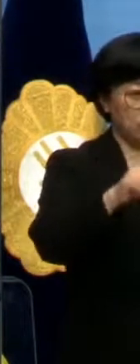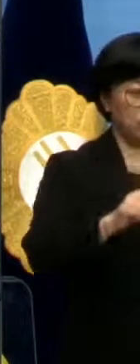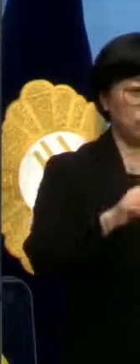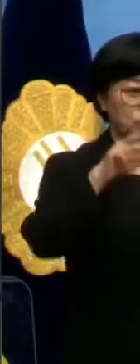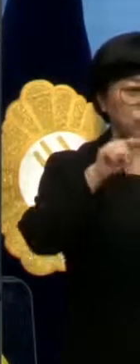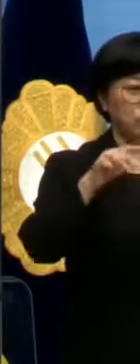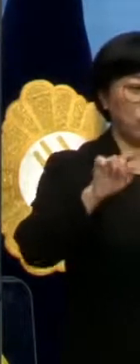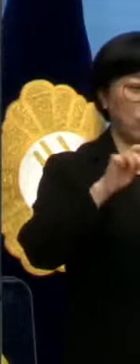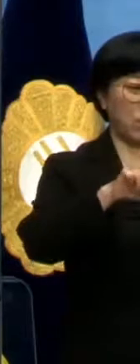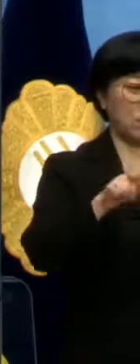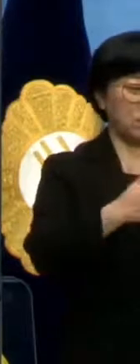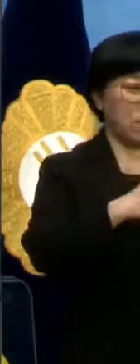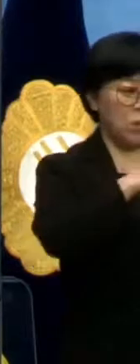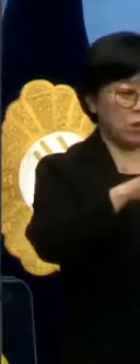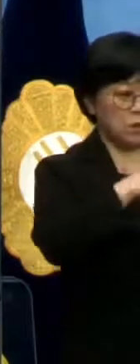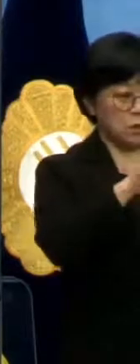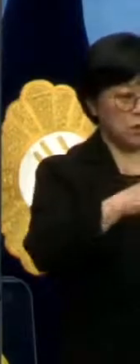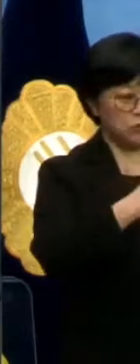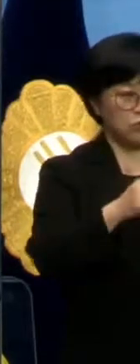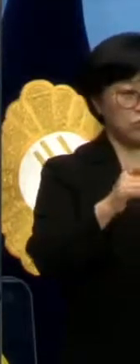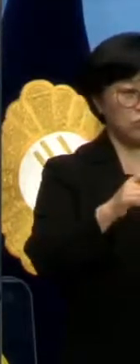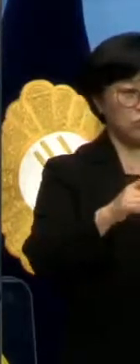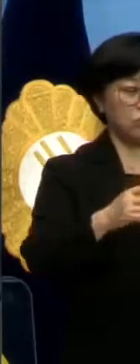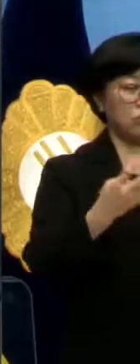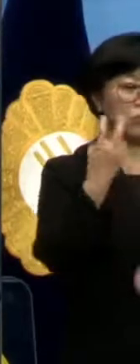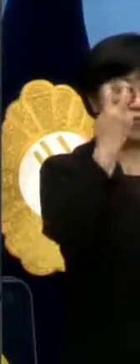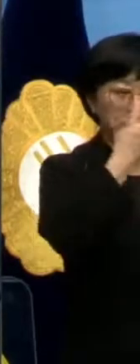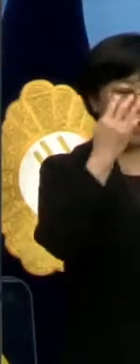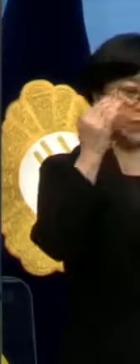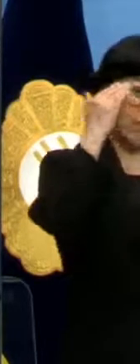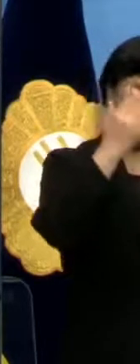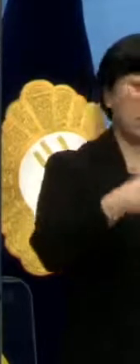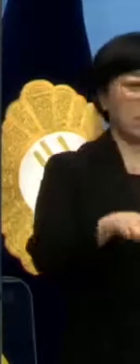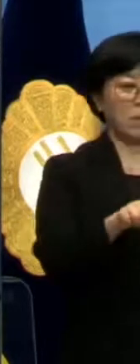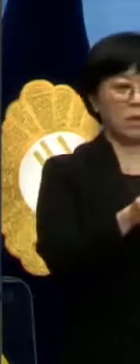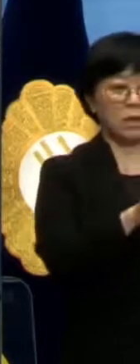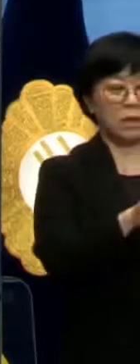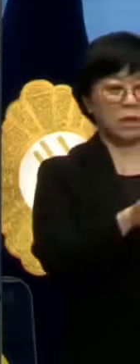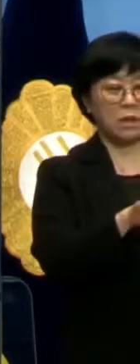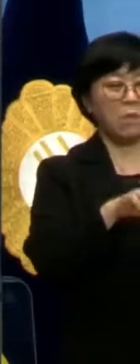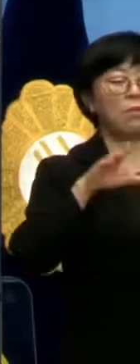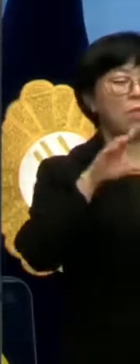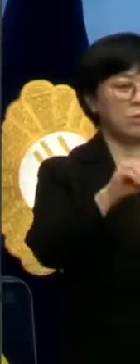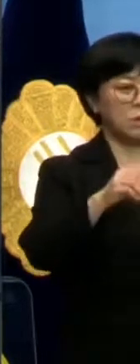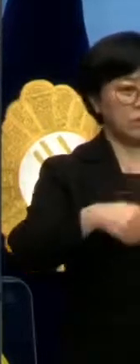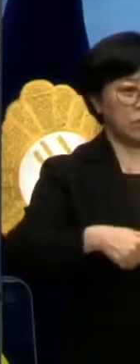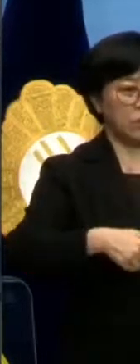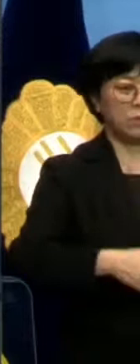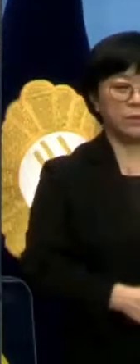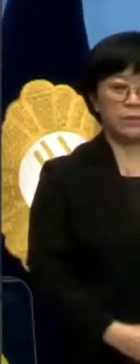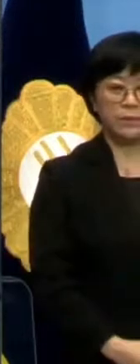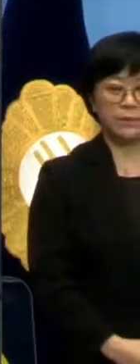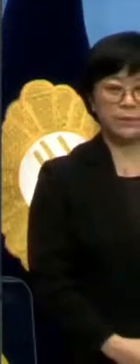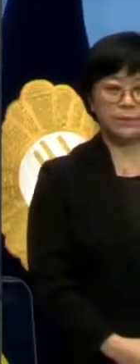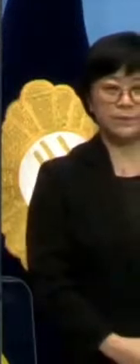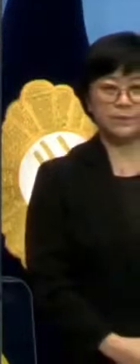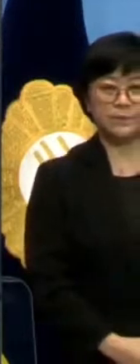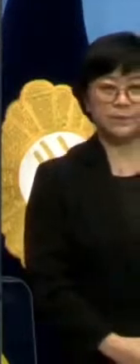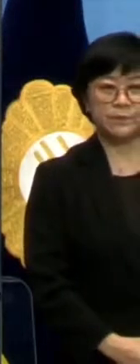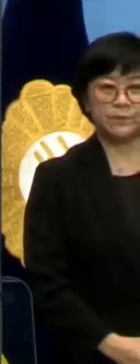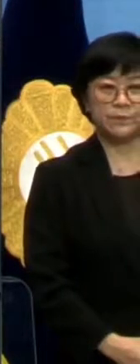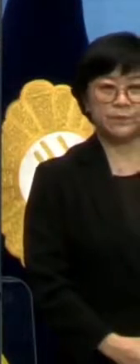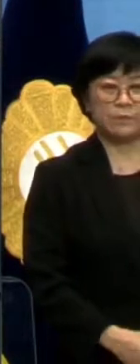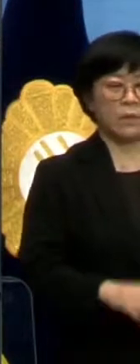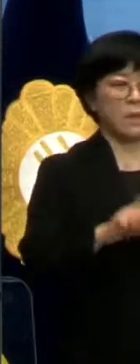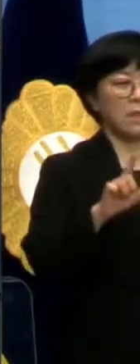원전 수사를 물타기 하려는 저급한 수술을 멈춰야 합니다 깍 등이나